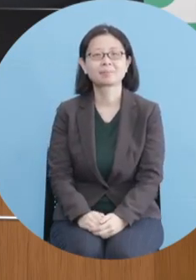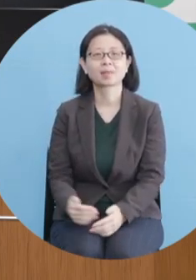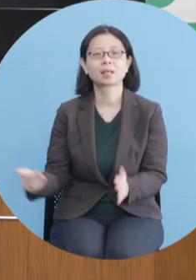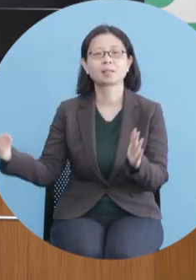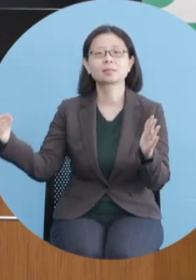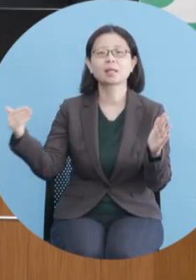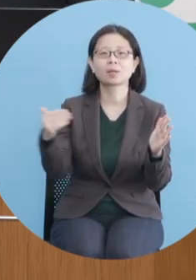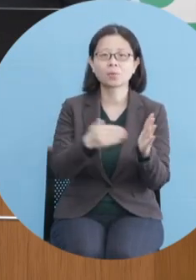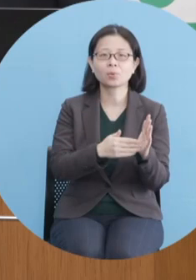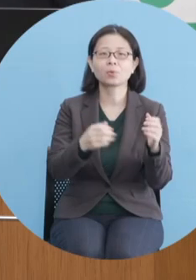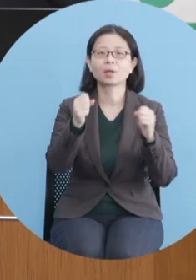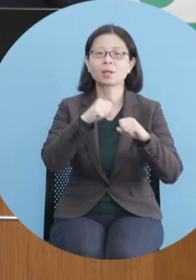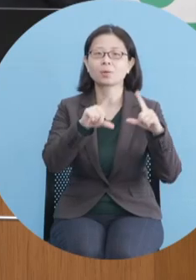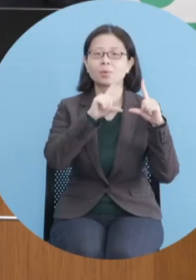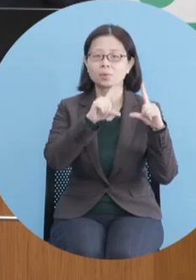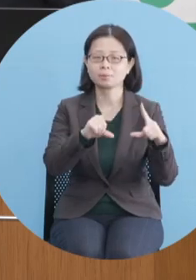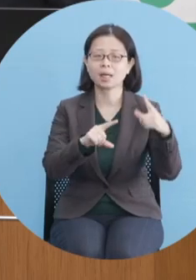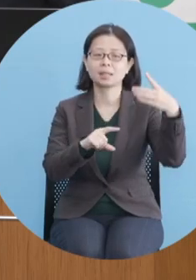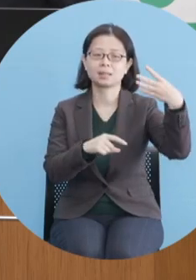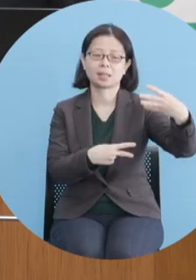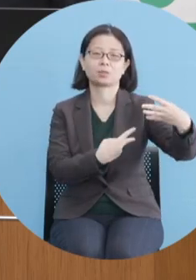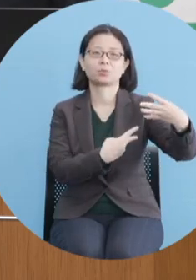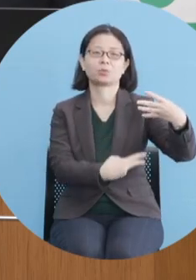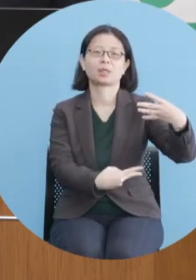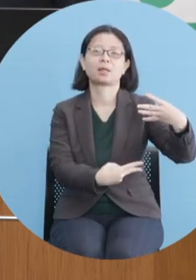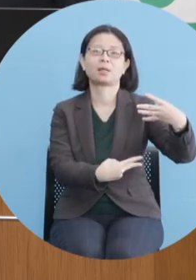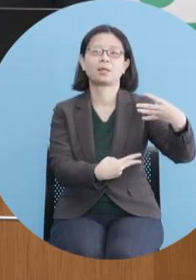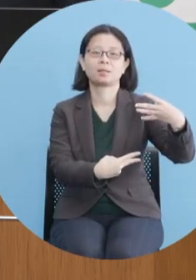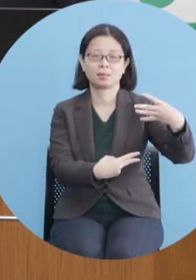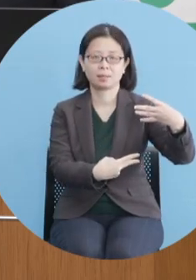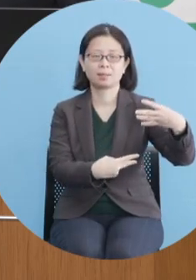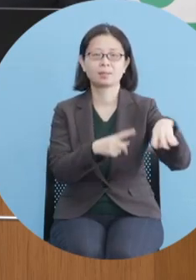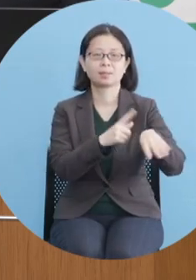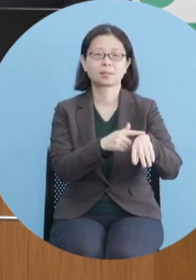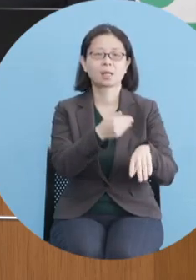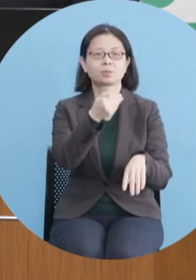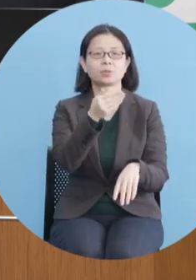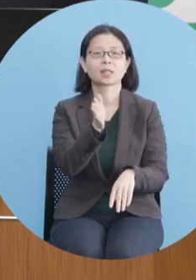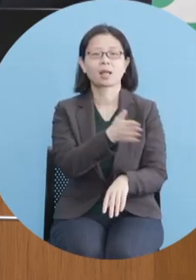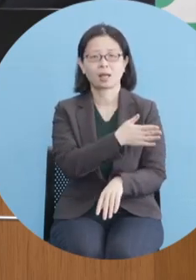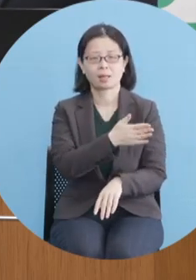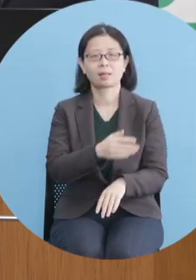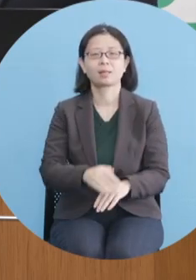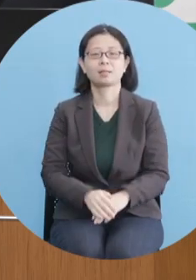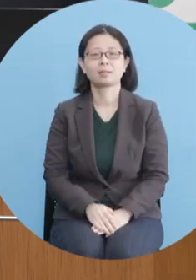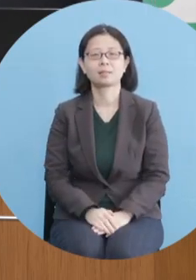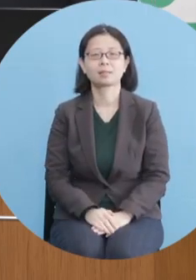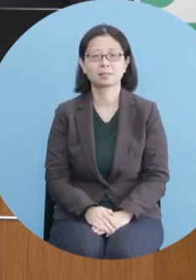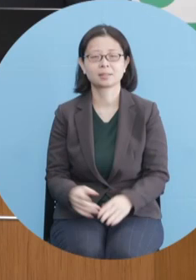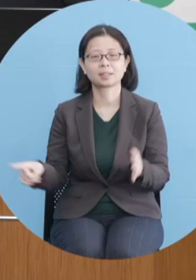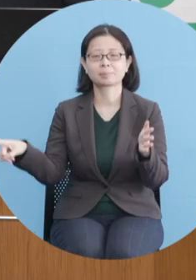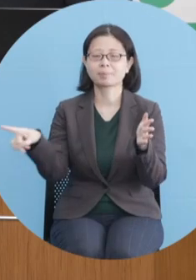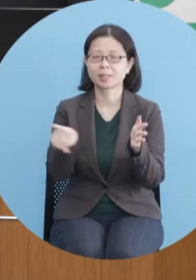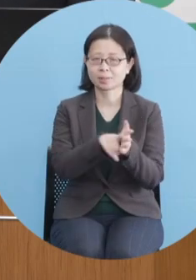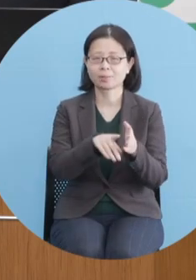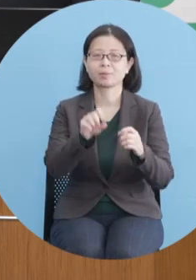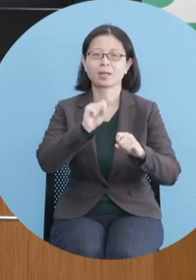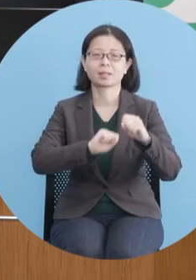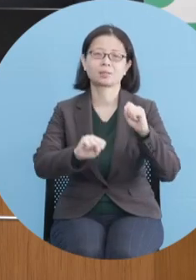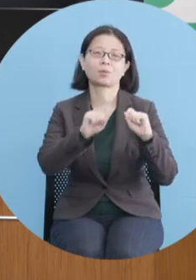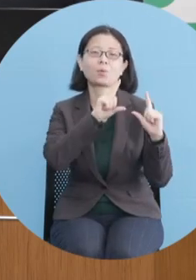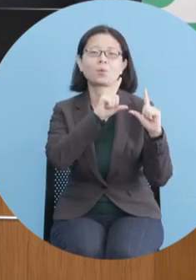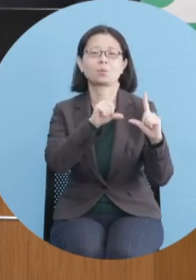最終的にはあ4月の2日え9時からになりますがあ全体的な発表